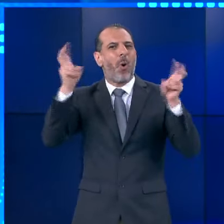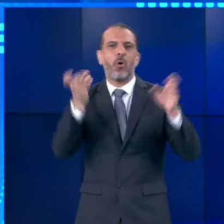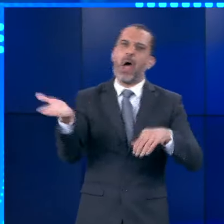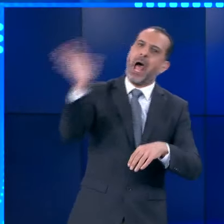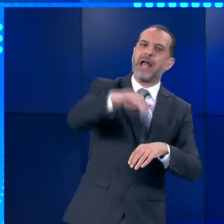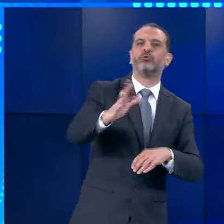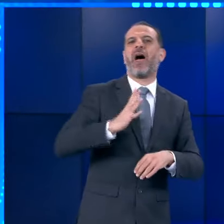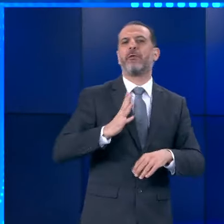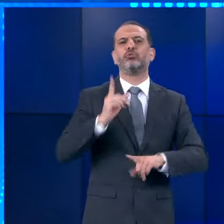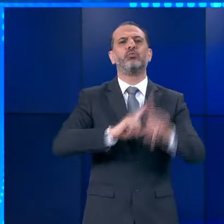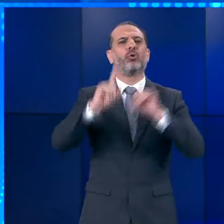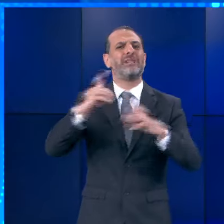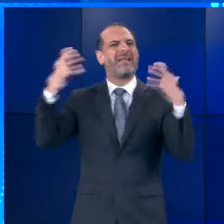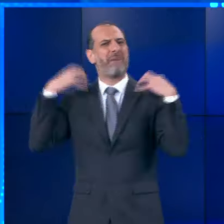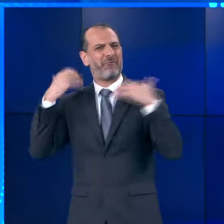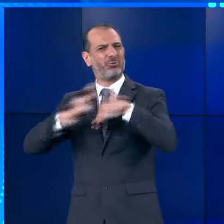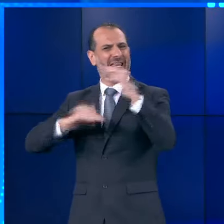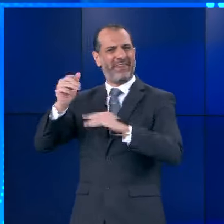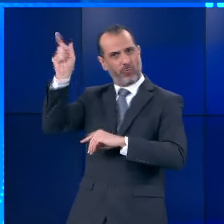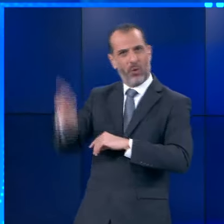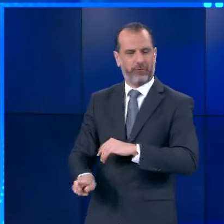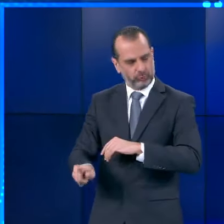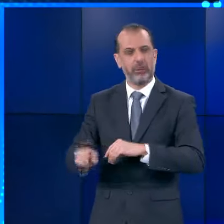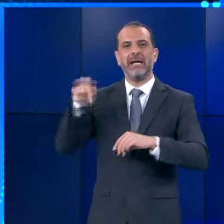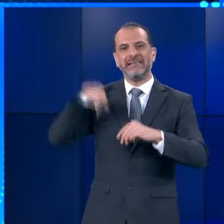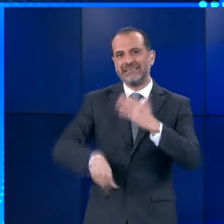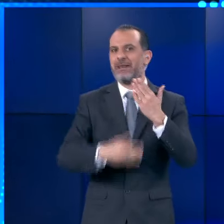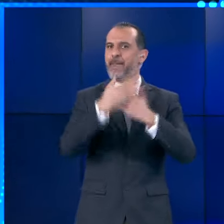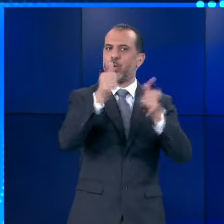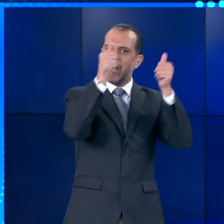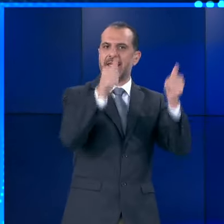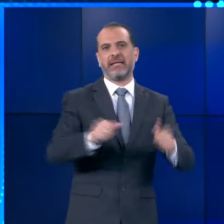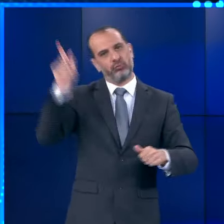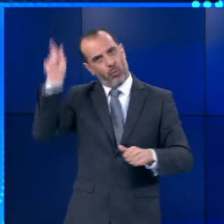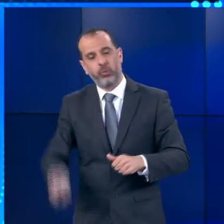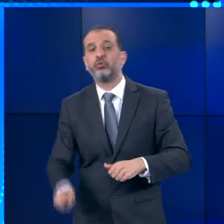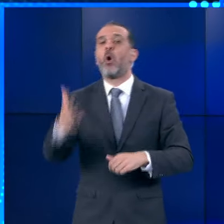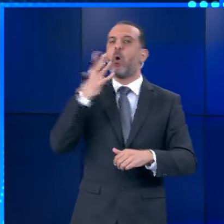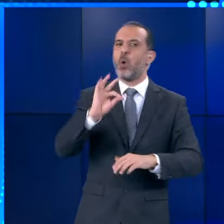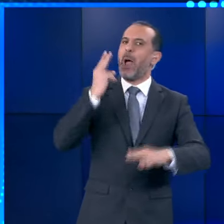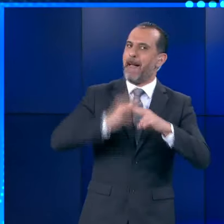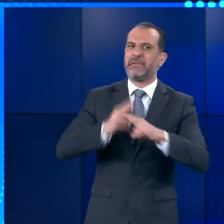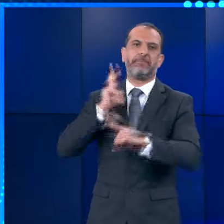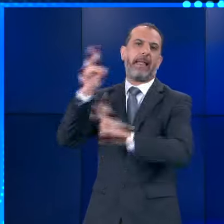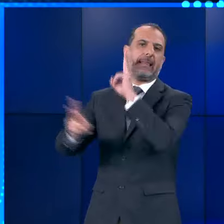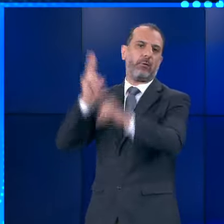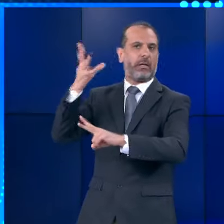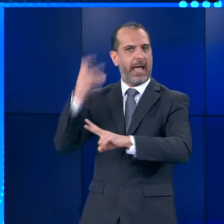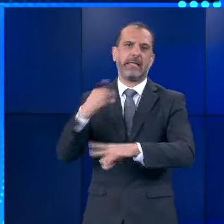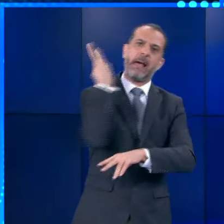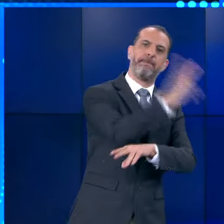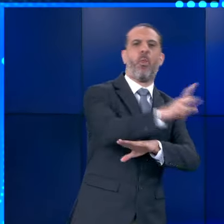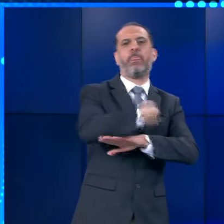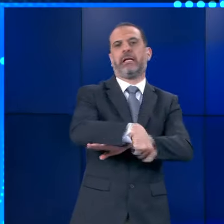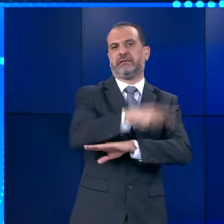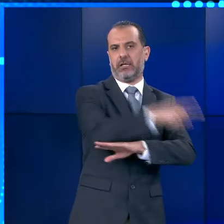Κώστα Πολυχρονόπουλου. Εξέδωσε ανακοίνωση το πρωί. Η Τασούλα Παπα-Νικολάου είναι στην τηλεφωνική μας γραμμή και θα μας πει τι ισχυρίζεται σε αυτή την ανακοίνωση, Τασούλα.